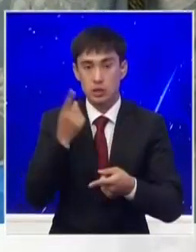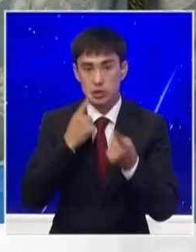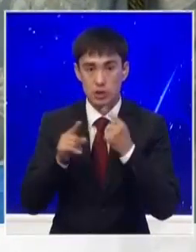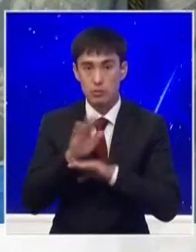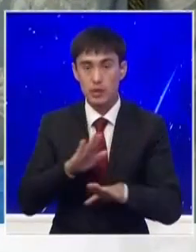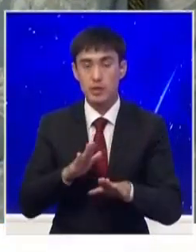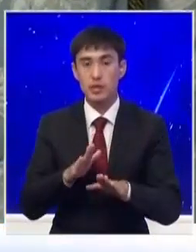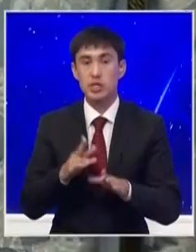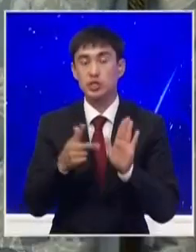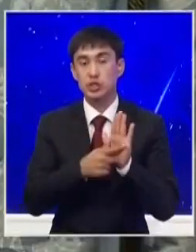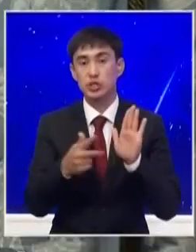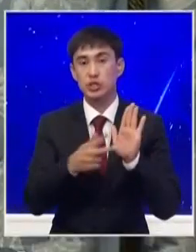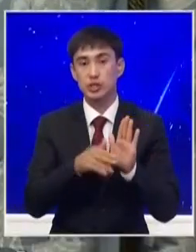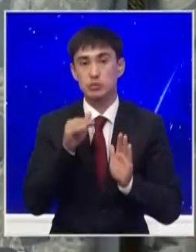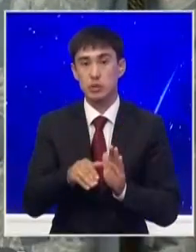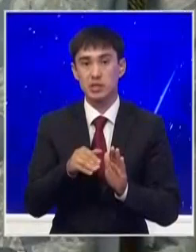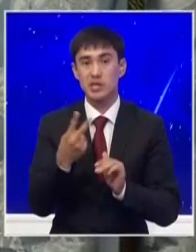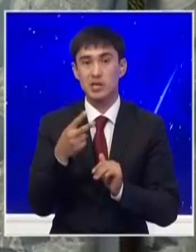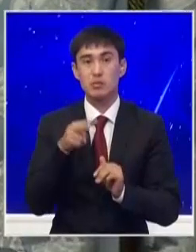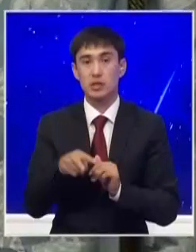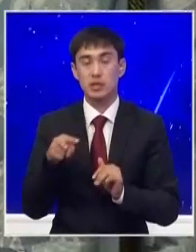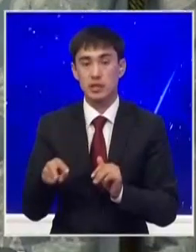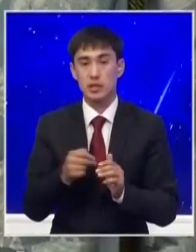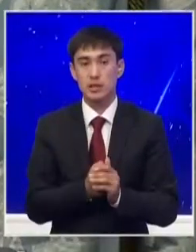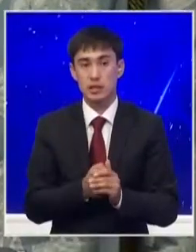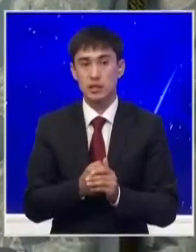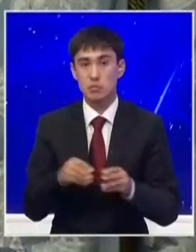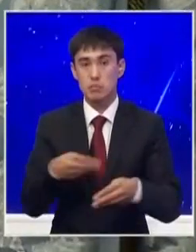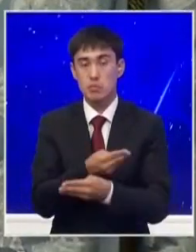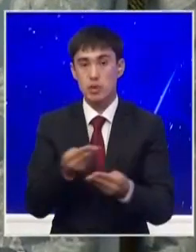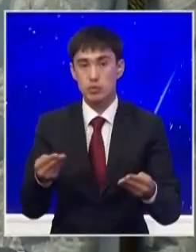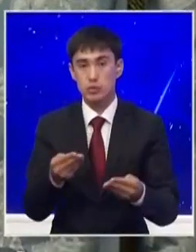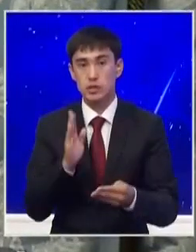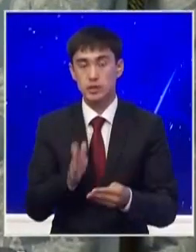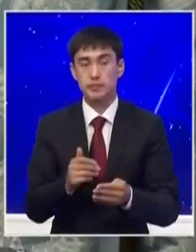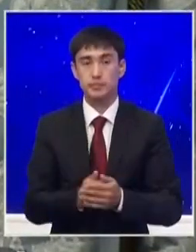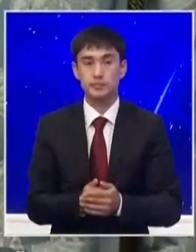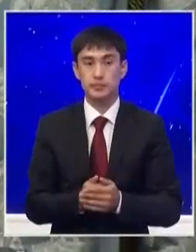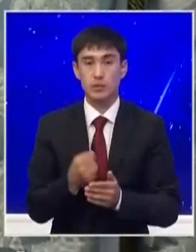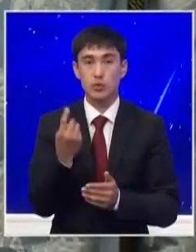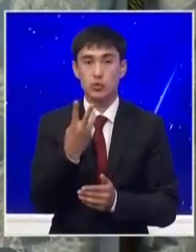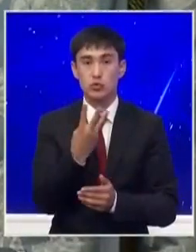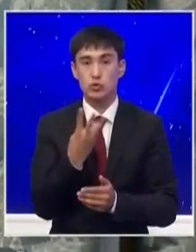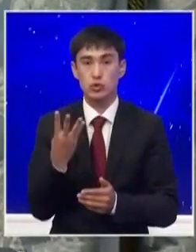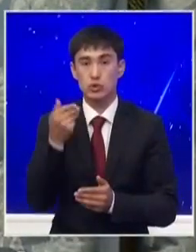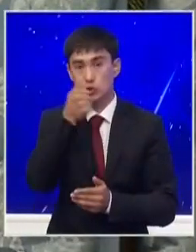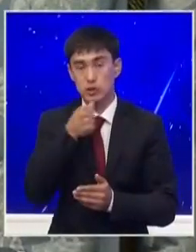осы бір 7-8 мыңды 2 мыңнан беріп отырсақ, 3-4 жылдың